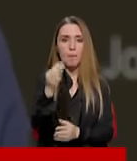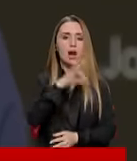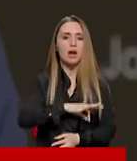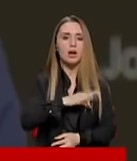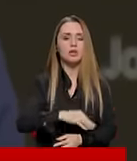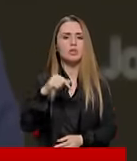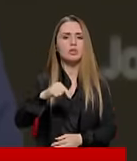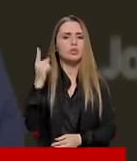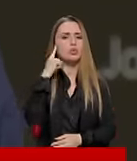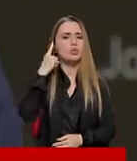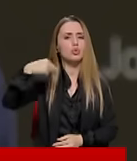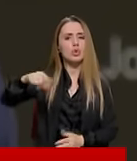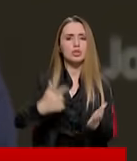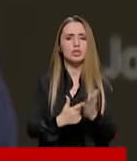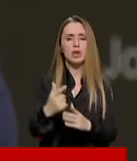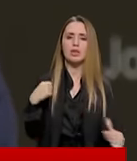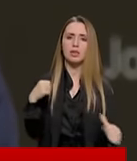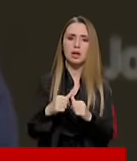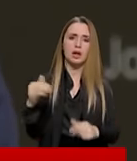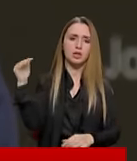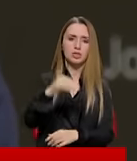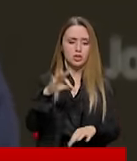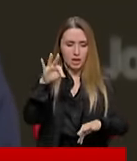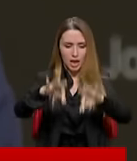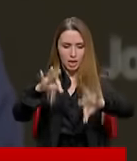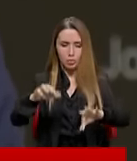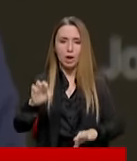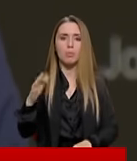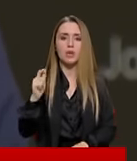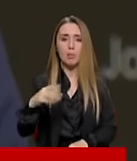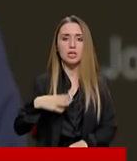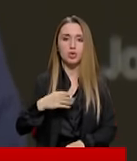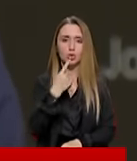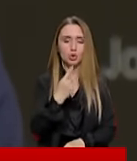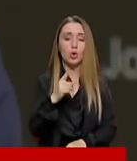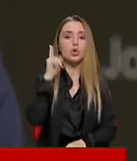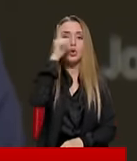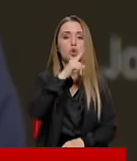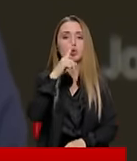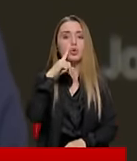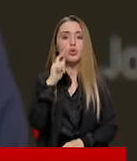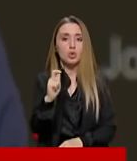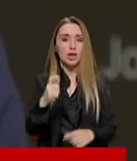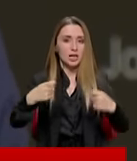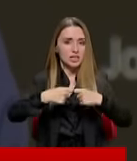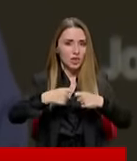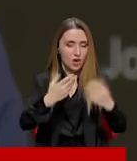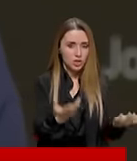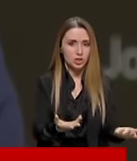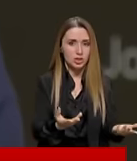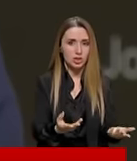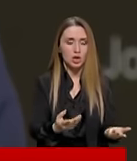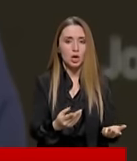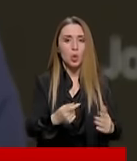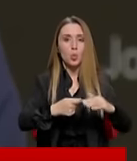duyuyoruz Şimdi çiftçilerden tekrar gideceğiz ekeceğiz diye çünkü Eee Ukrayna savaşı